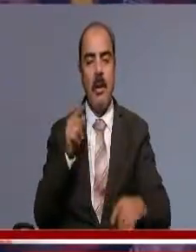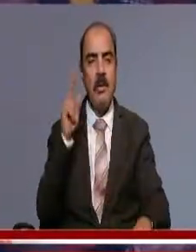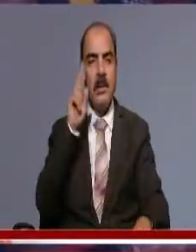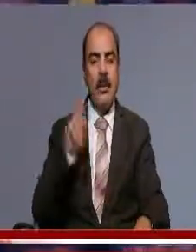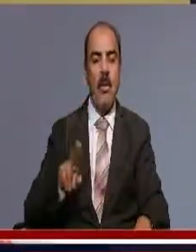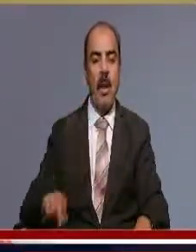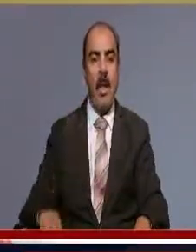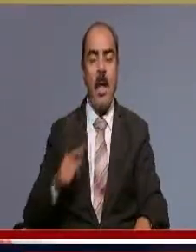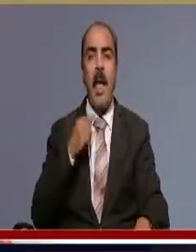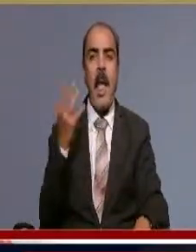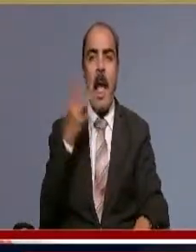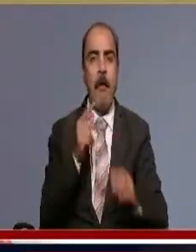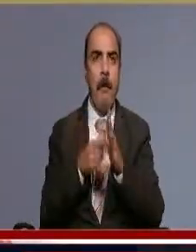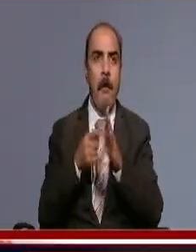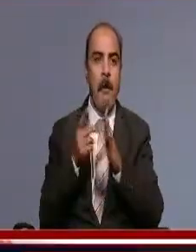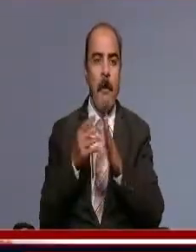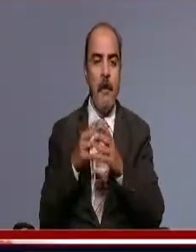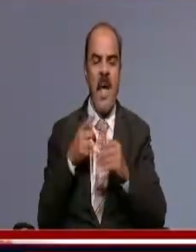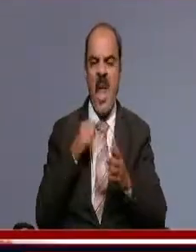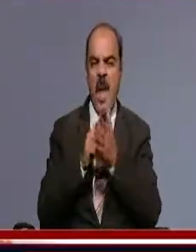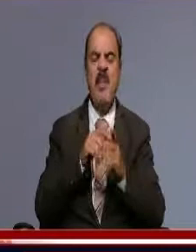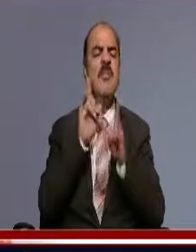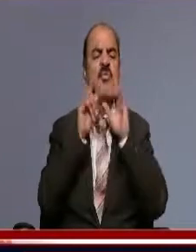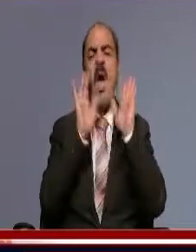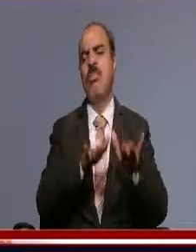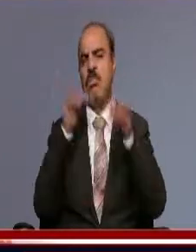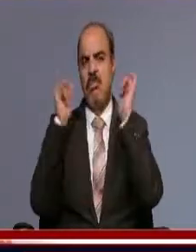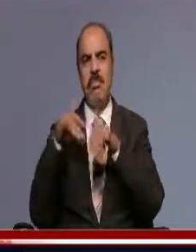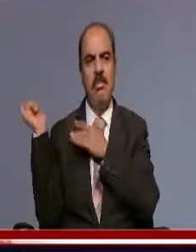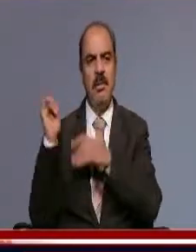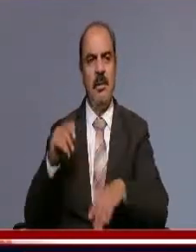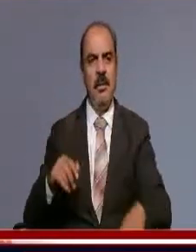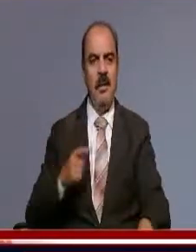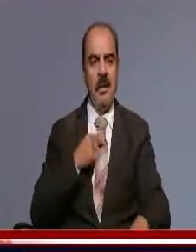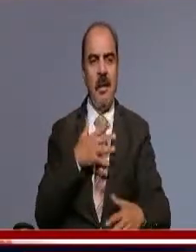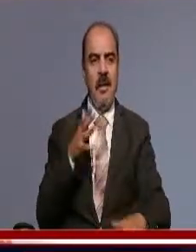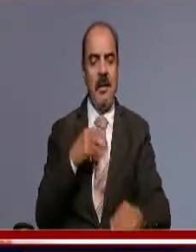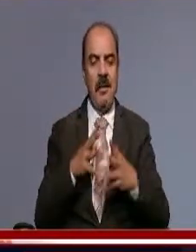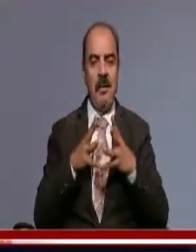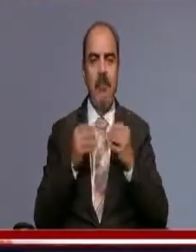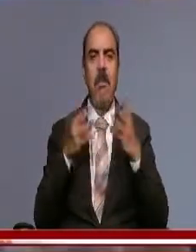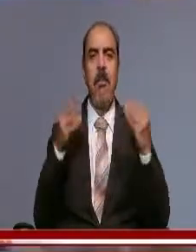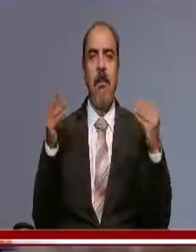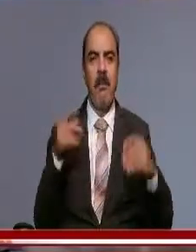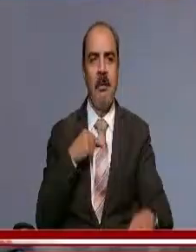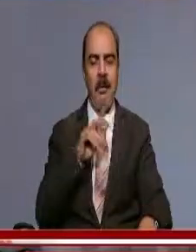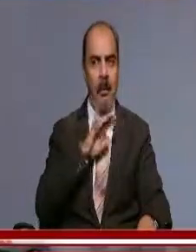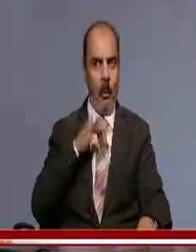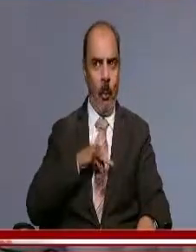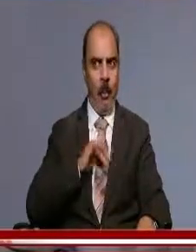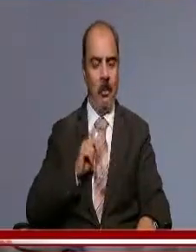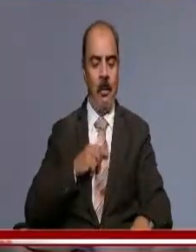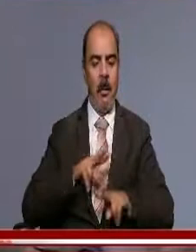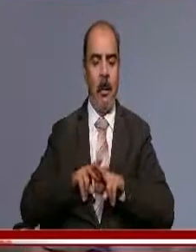قلنا كتير، بس كلهم ما عرفوش الباب بتاع البيت، عشان الست المصريه ست زي امي، بتحب اولادها، ربنا